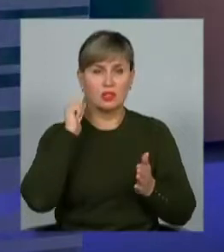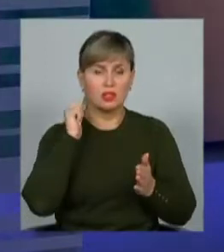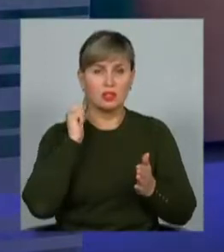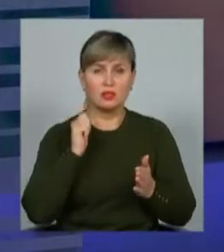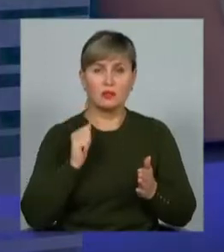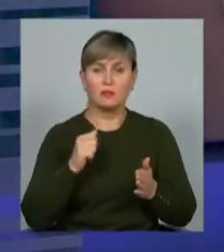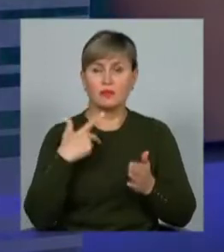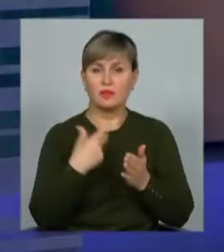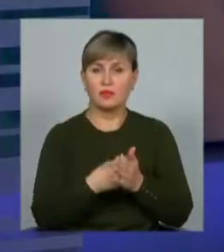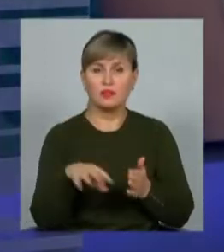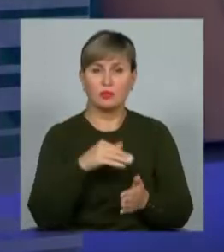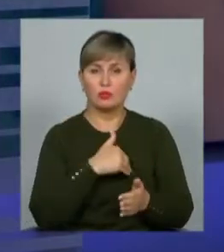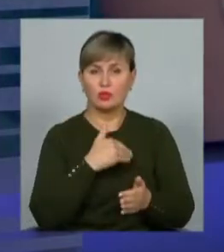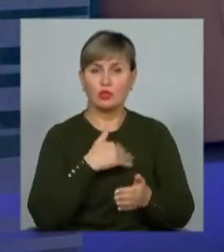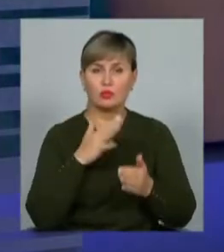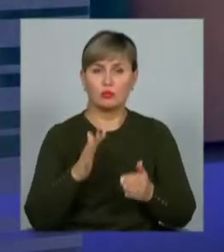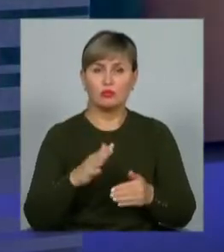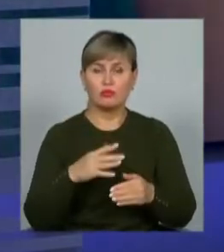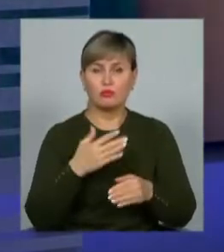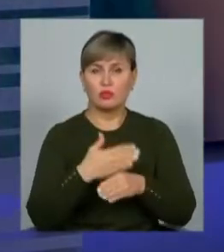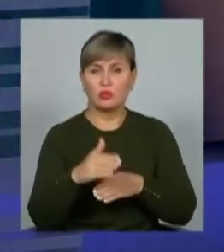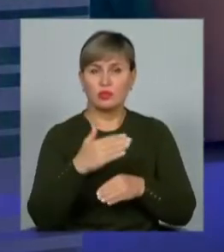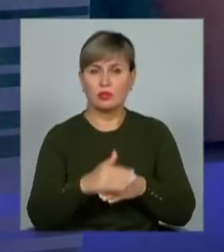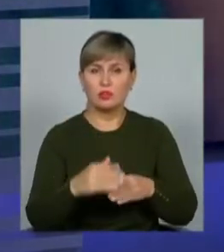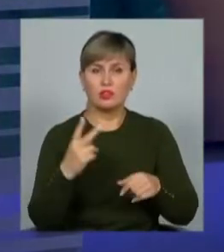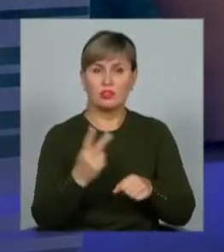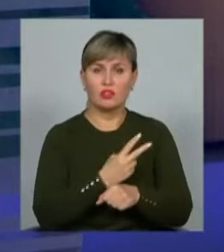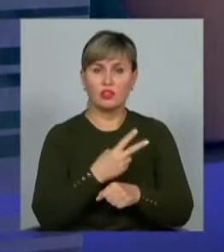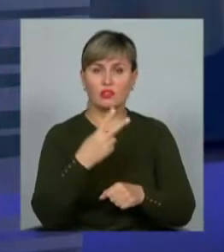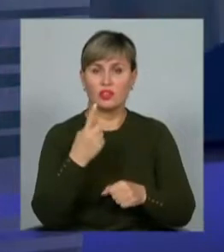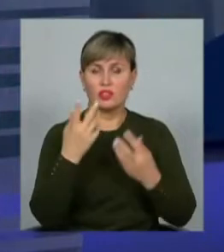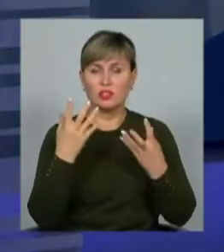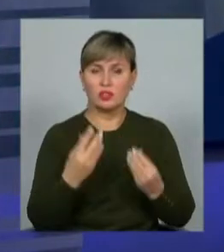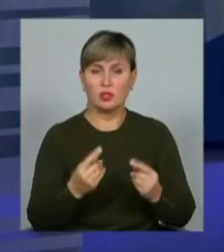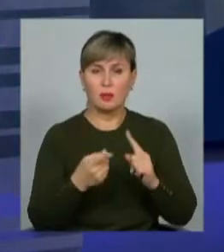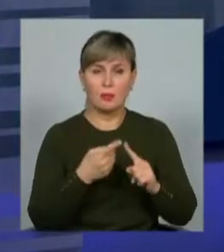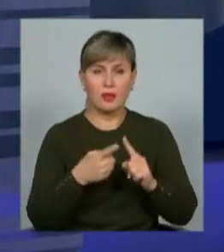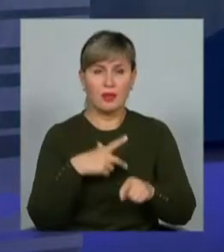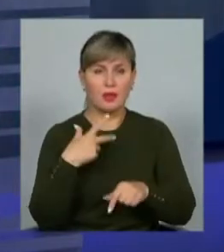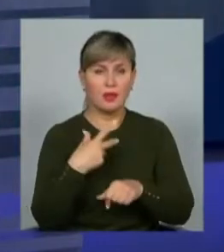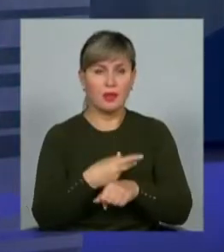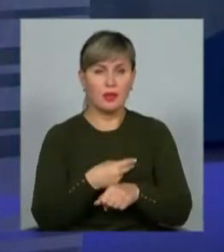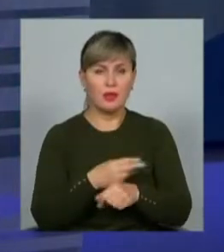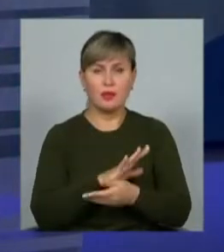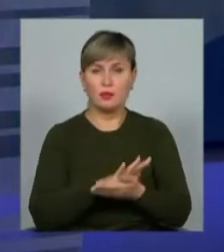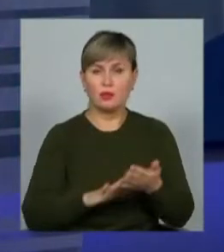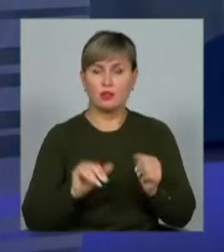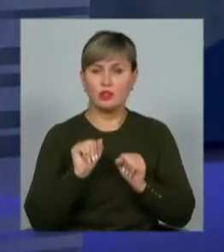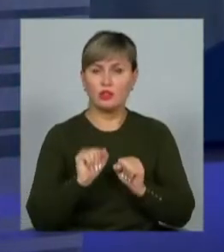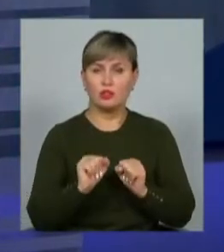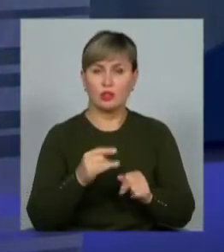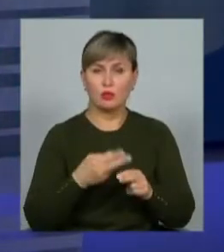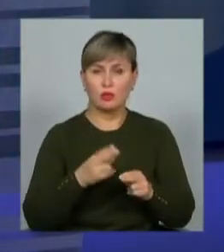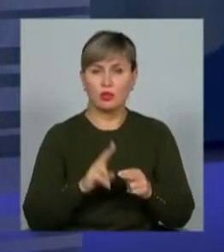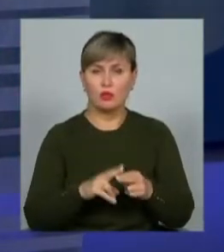Вводить инъекцию всем желающим будут в два этапа с интервалом в 21 день. Первая доза дает непродолжительный защитный эффект,